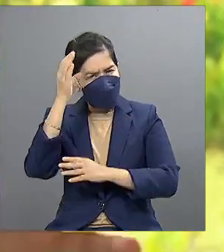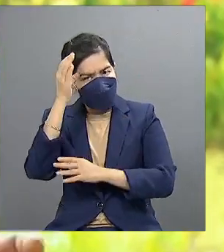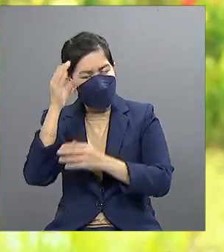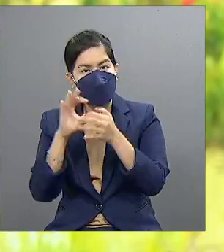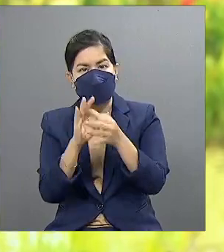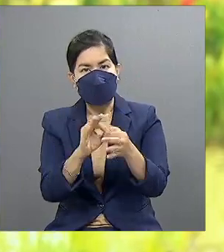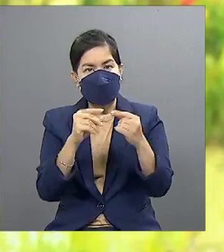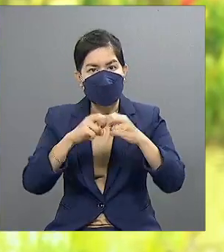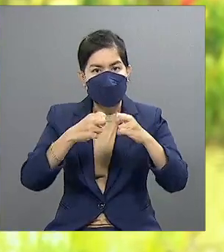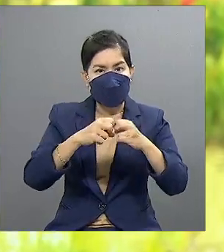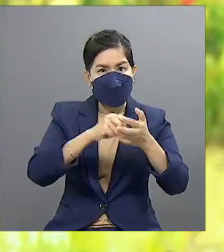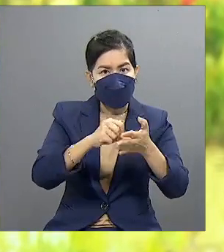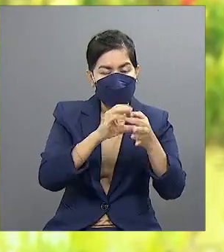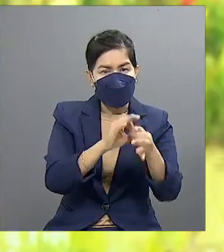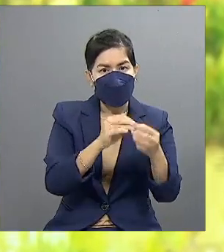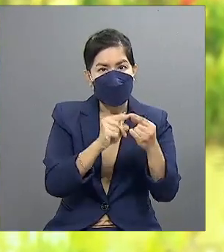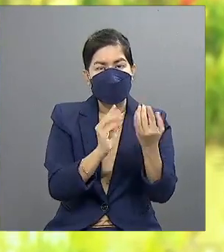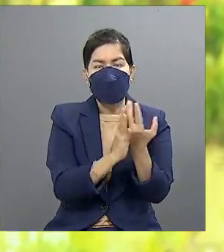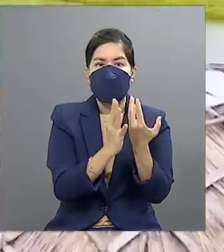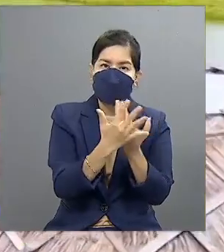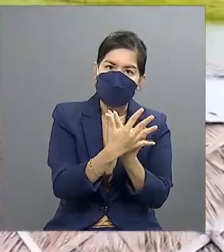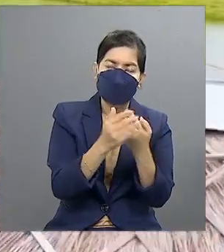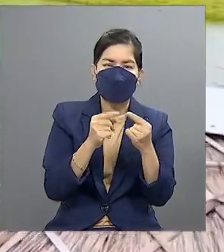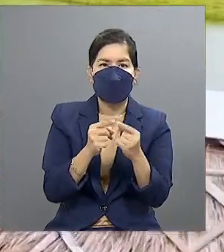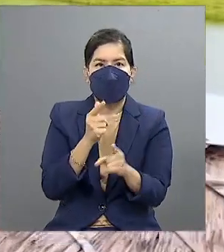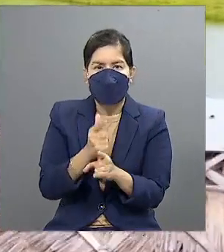ปลูกผักในการเลี้ยงปลาในการอะไรประมาณนี้นะครับท่าน